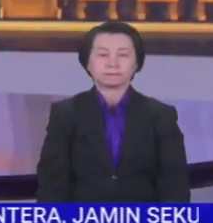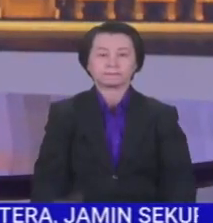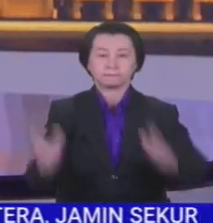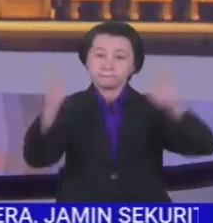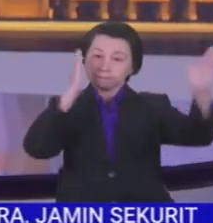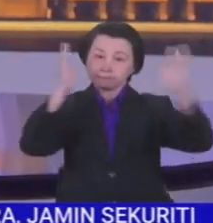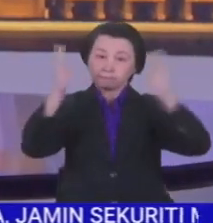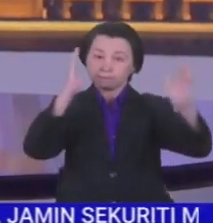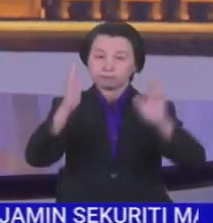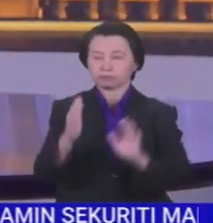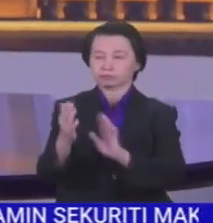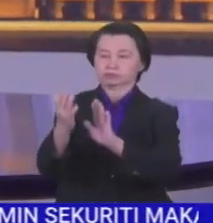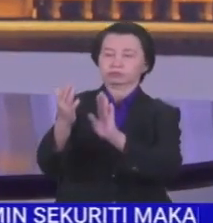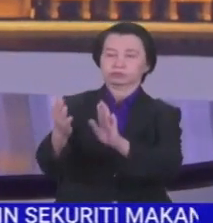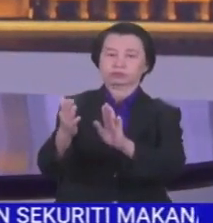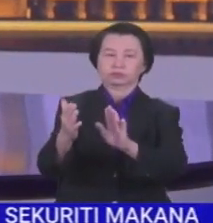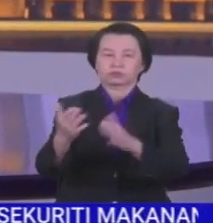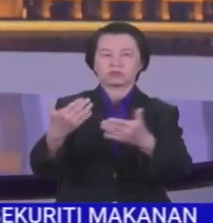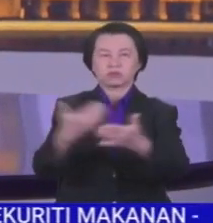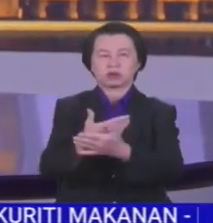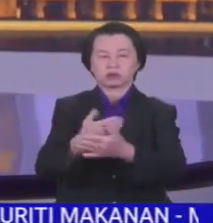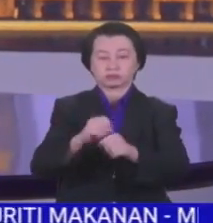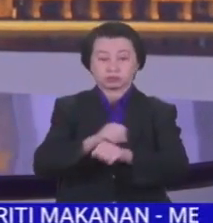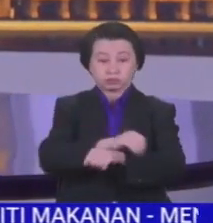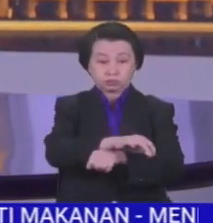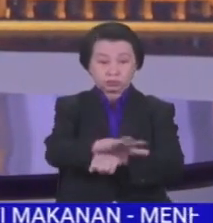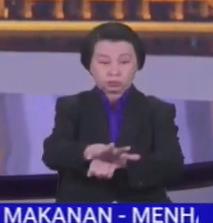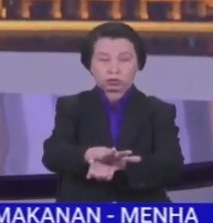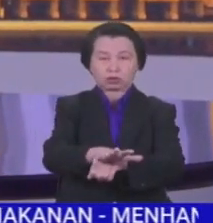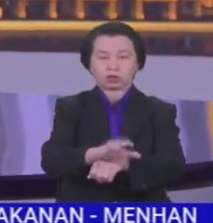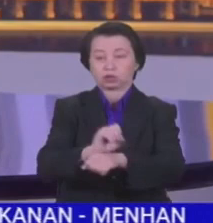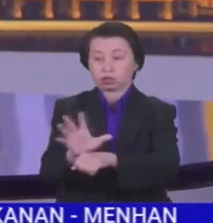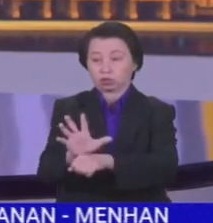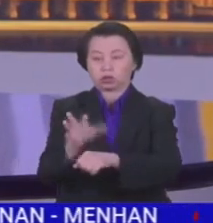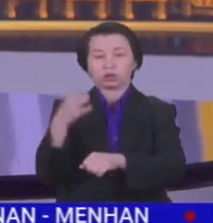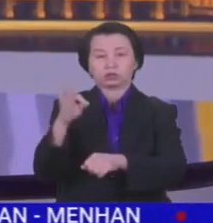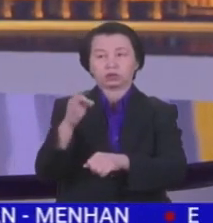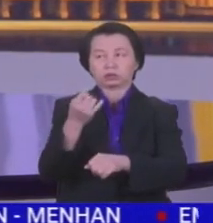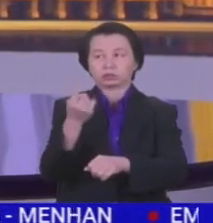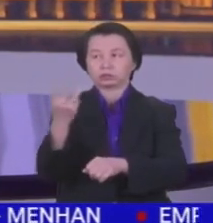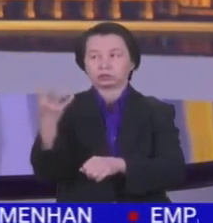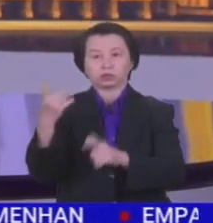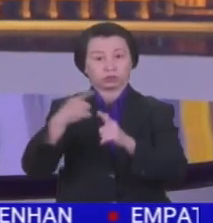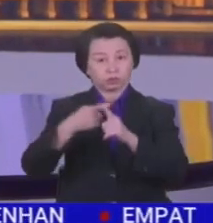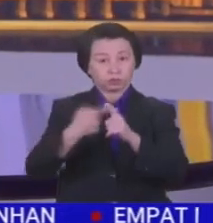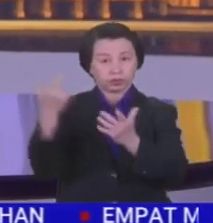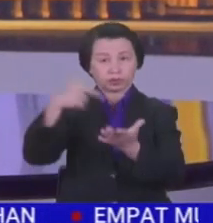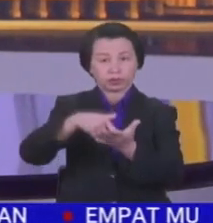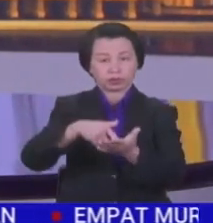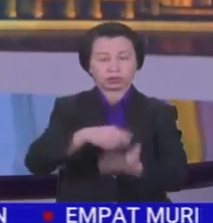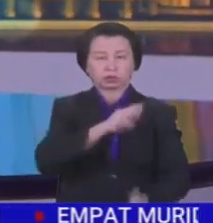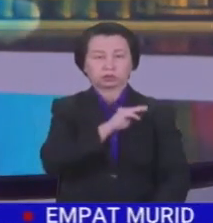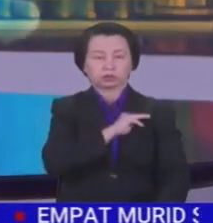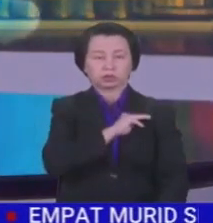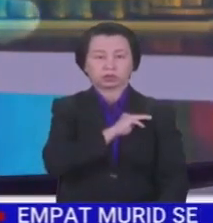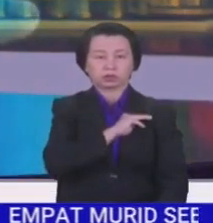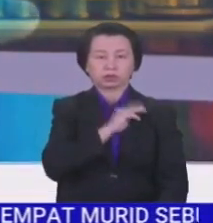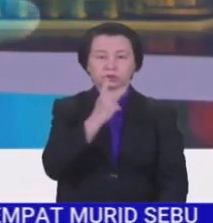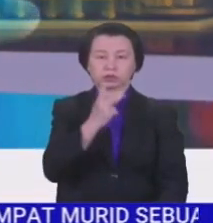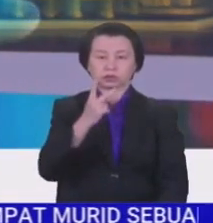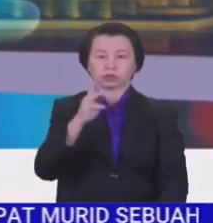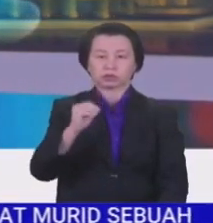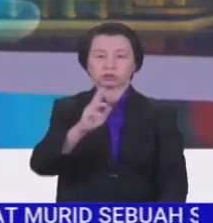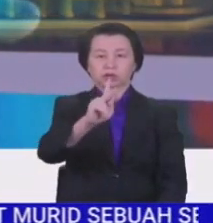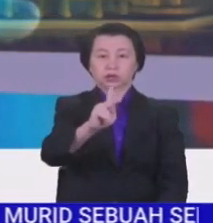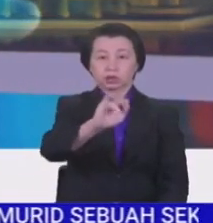Negara dijangka berdepan gelombang baru jangkitan COVID-19 dalam tempoh beberapa bulan lagi. Jelas Menteri Kesihatan Khairi